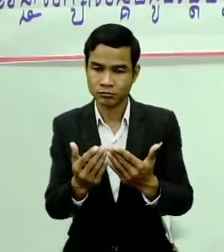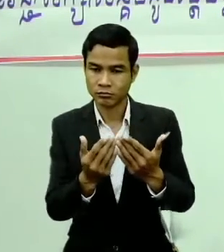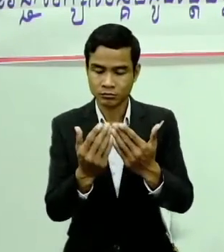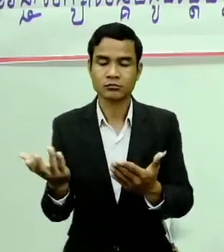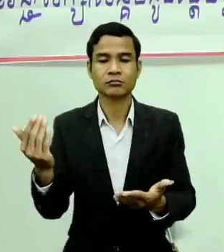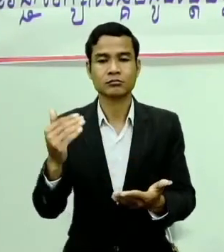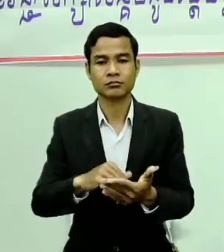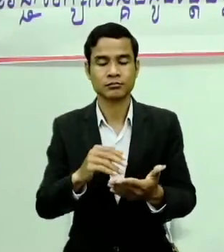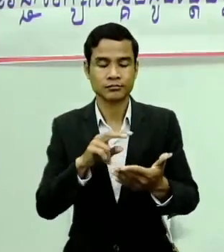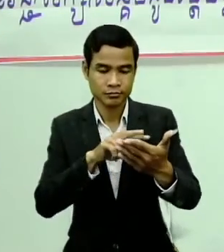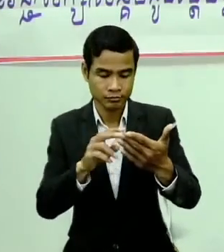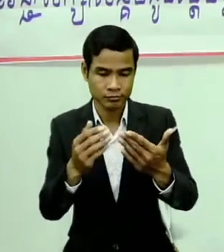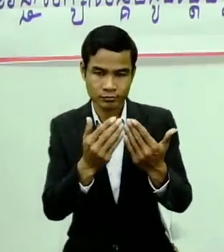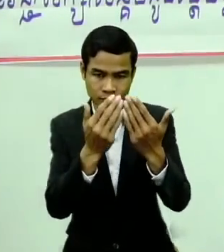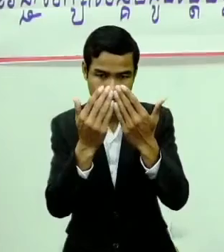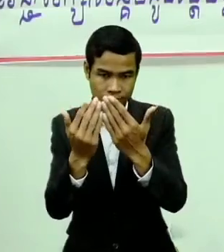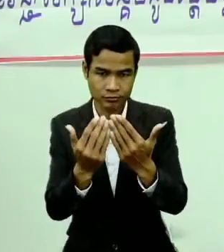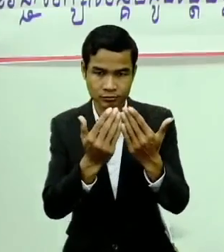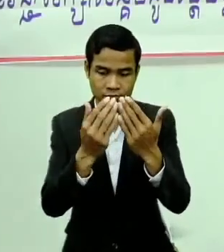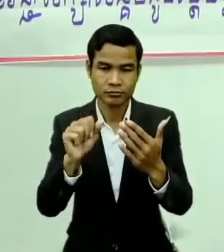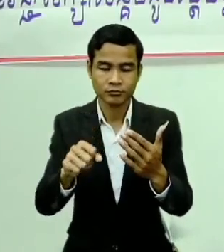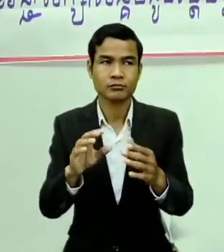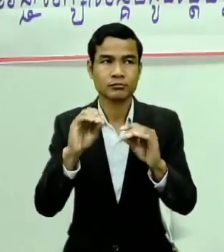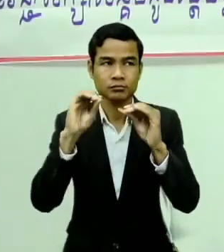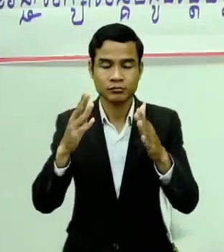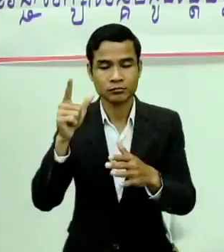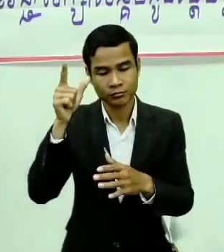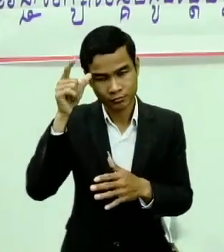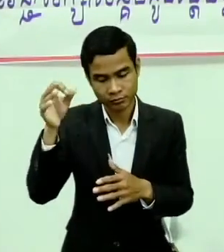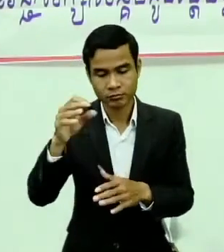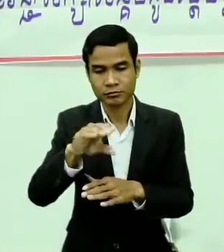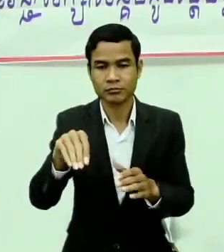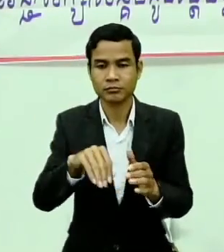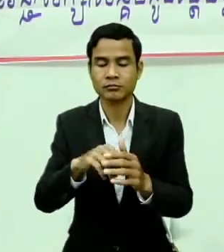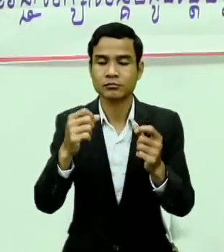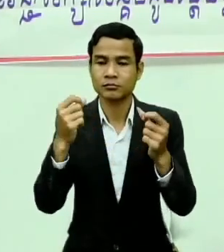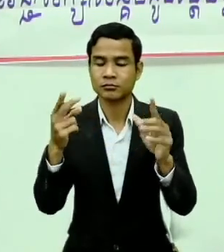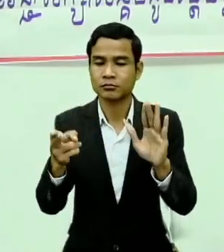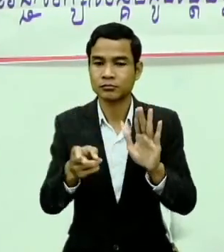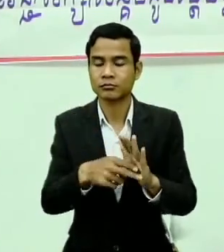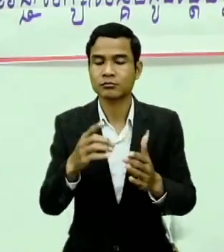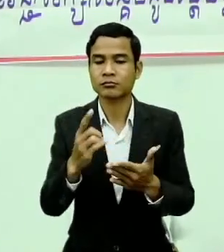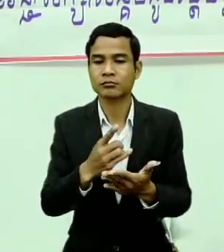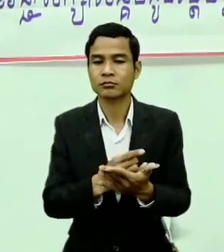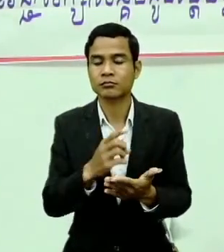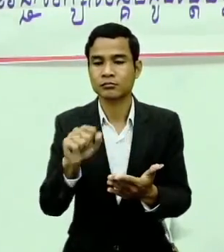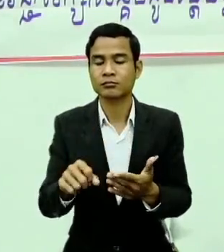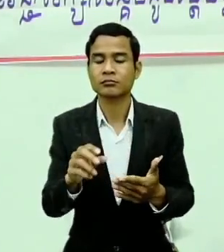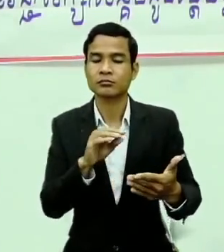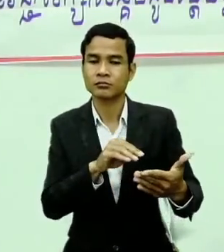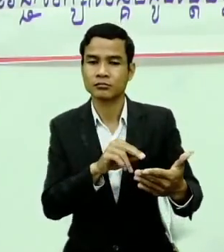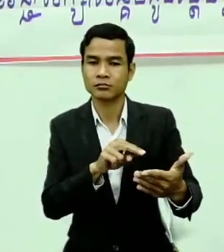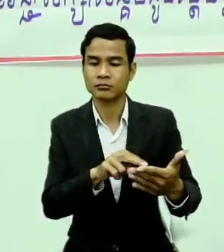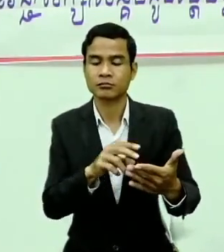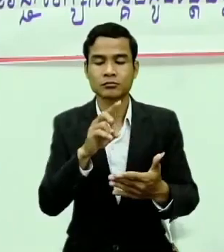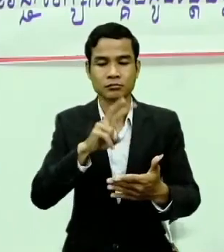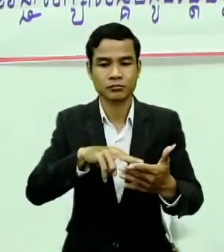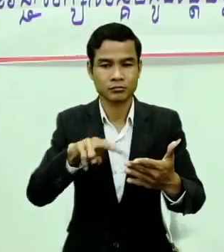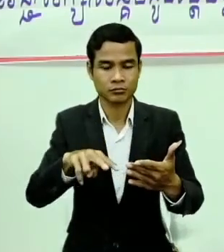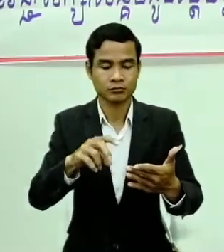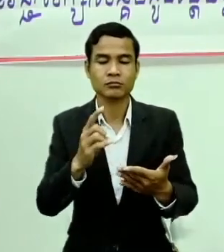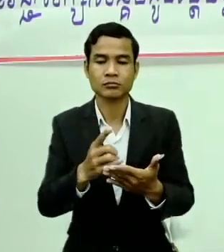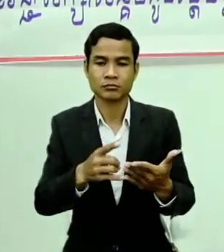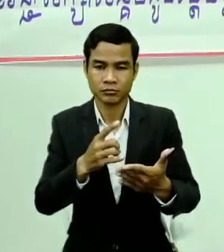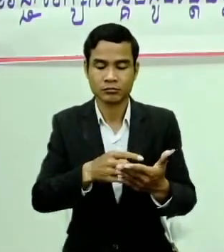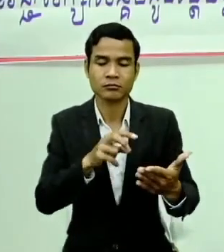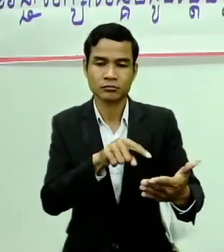máu. Nụ nè cừu chưa chạy thà. Con từng ọc này bà con chì vô chà bà. Nơi mê riêng nơi khăn ông mục vị chìa sắc xa sang